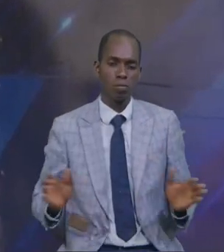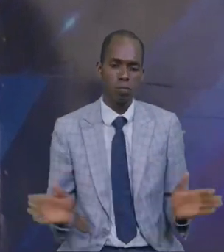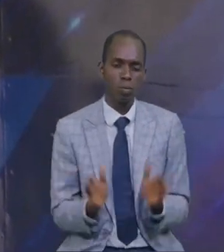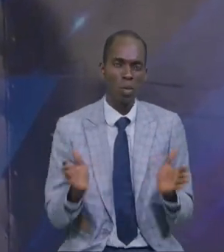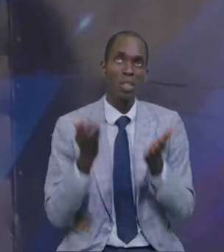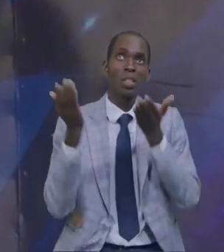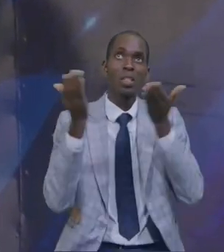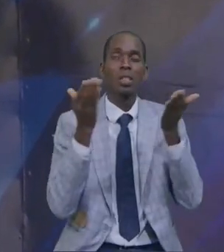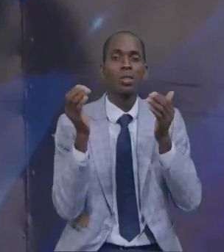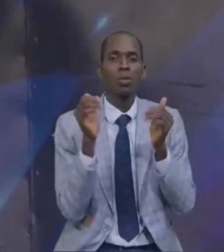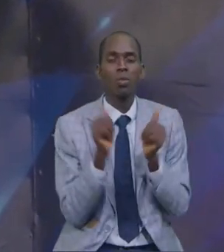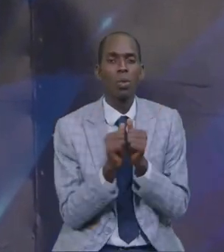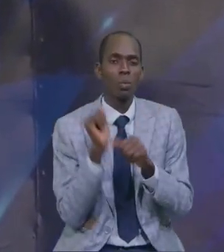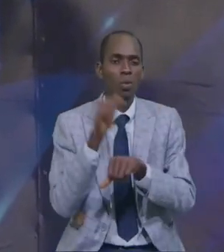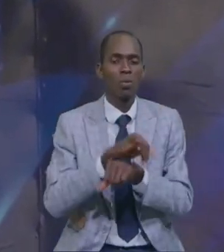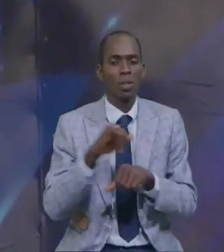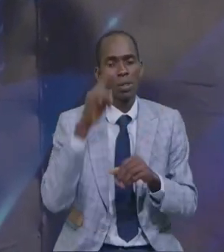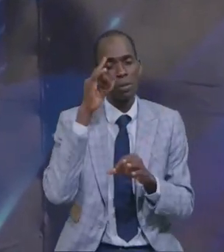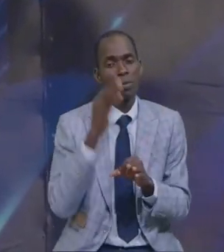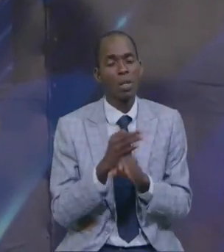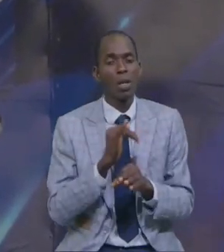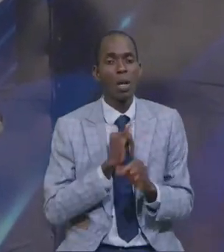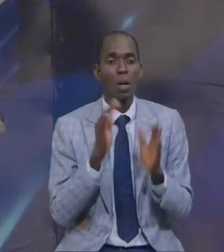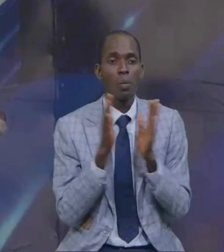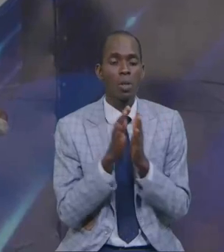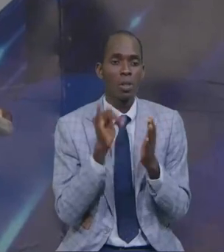convertit. Ce type de foi qui agit en nous,